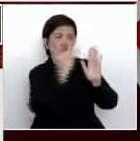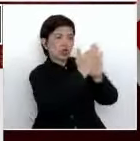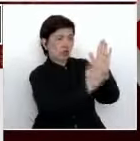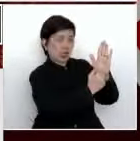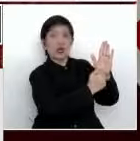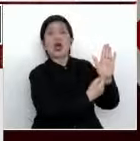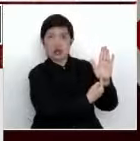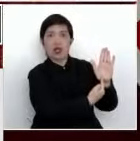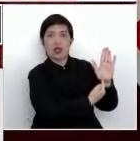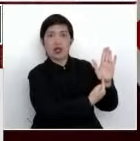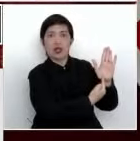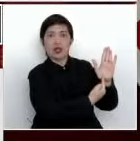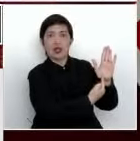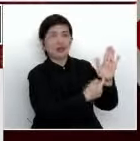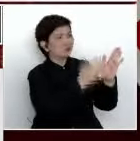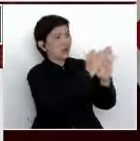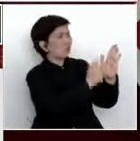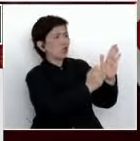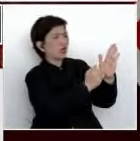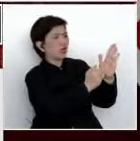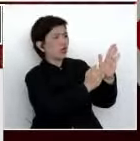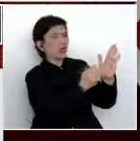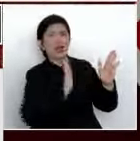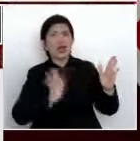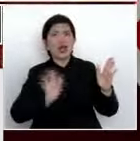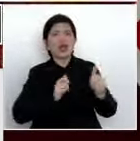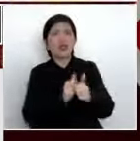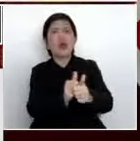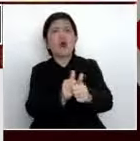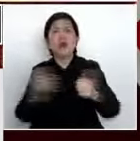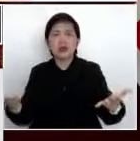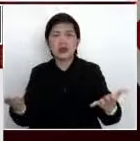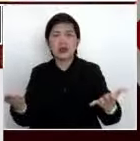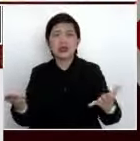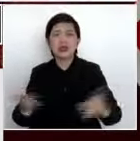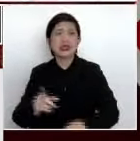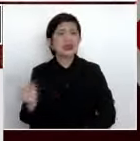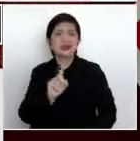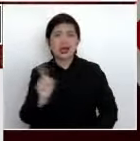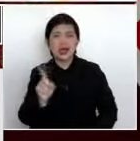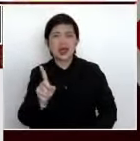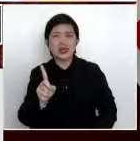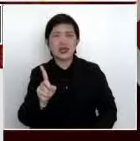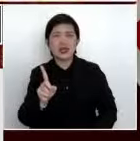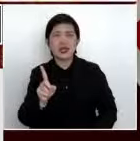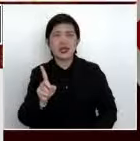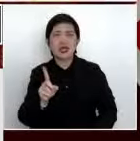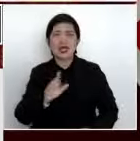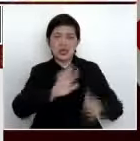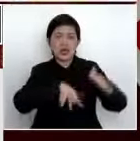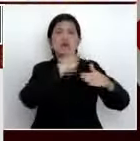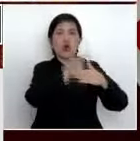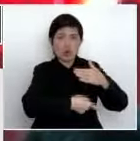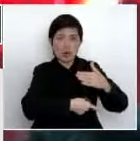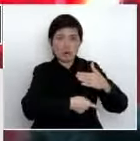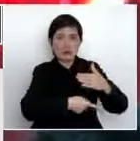ada tetapi hanya menjadi aturan dan tidak dikawal Bagaimana kelanjutannya jangan sampai ada programnya